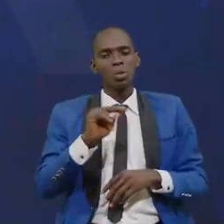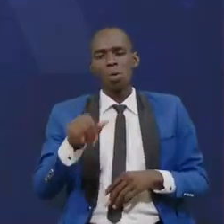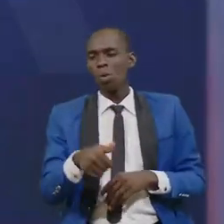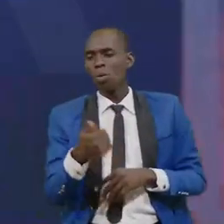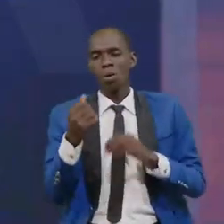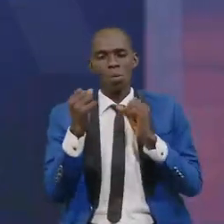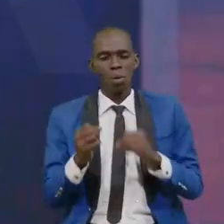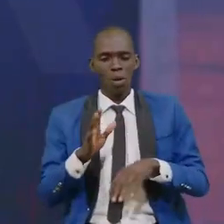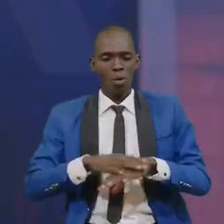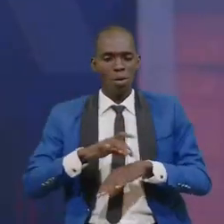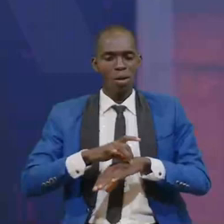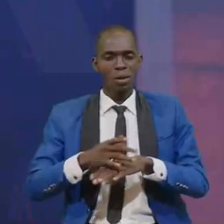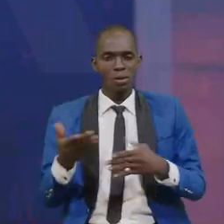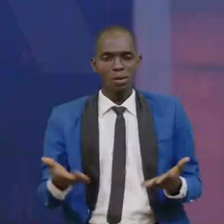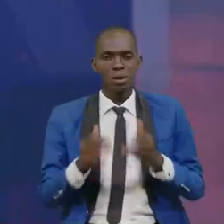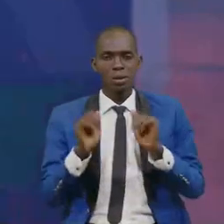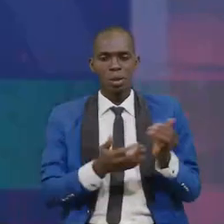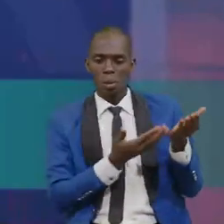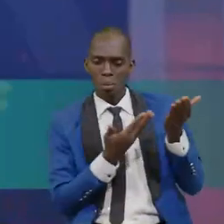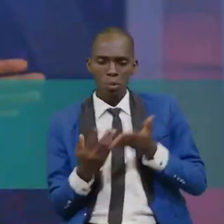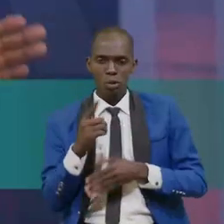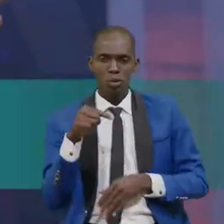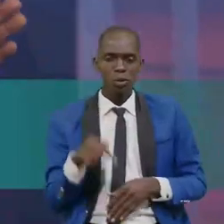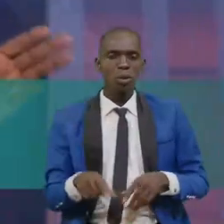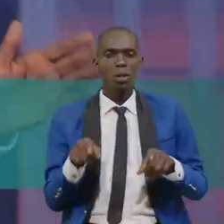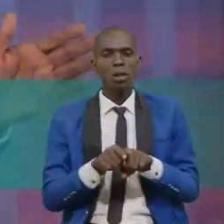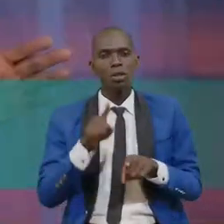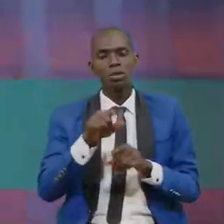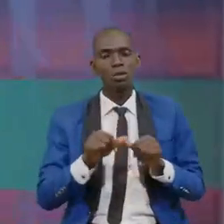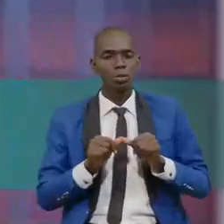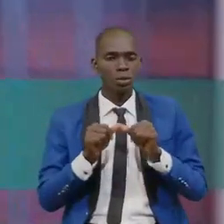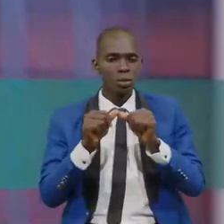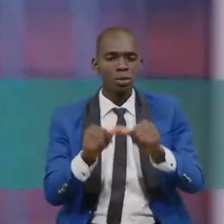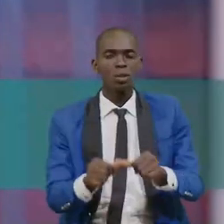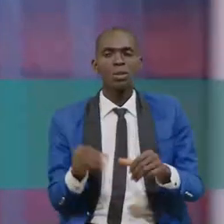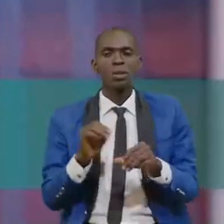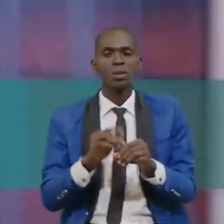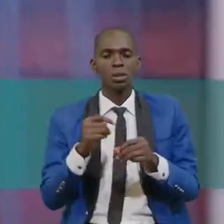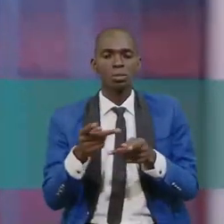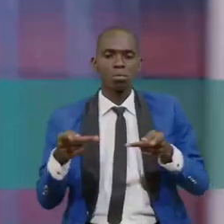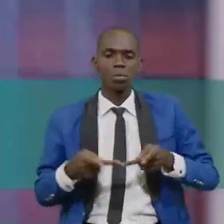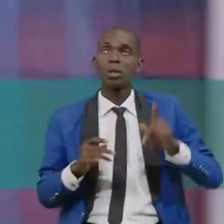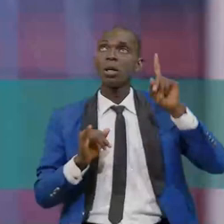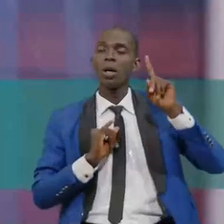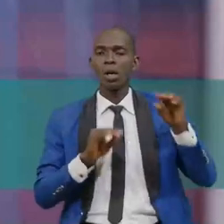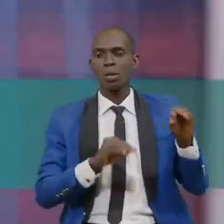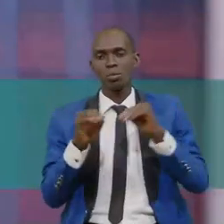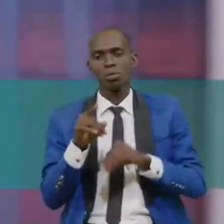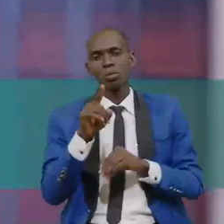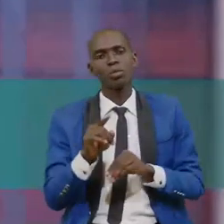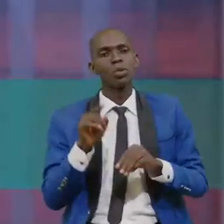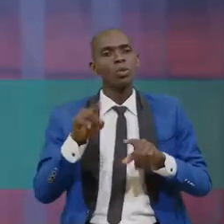aucun pouvoir sur la terre ne peut vous faire tomber quand vous demeurez là où je vous ai placé. Allez